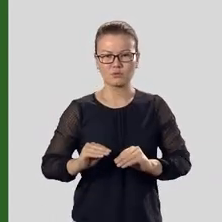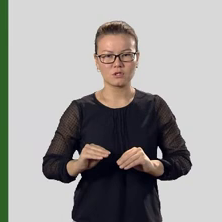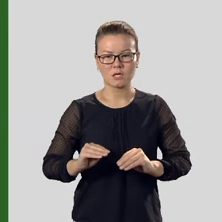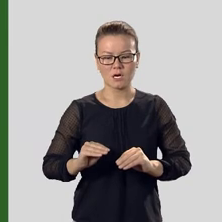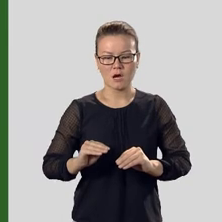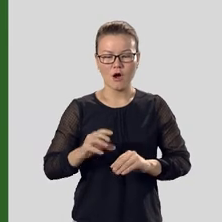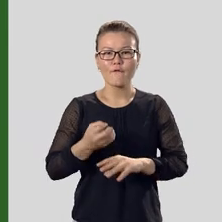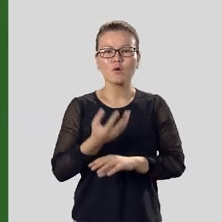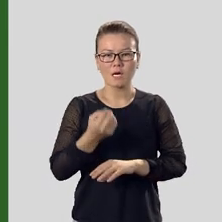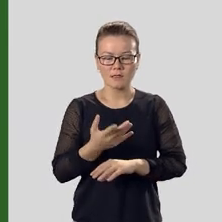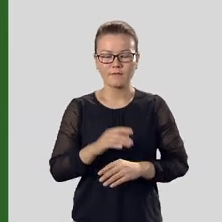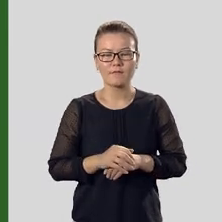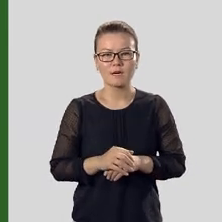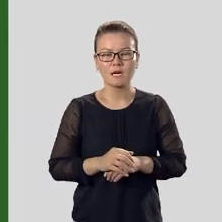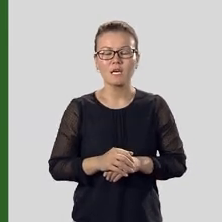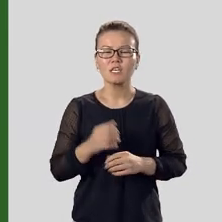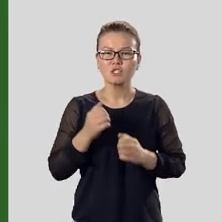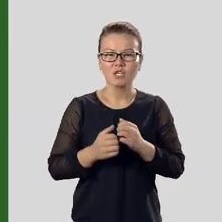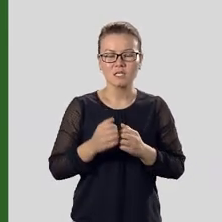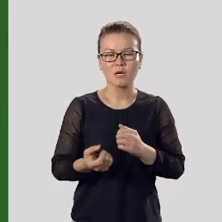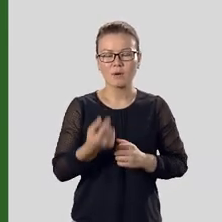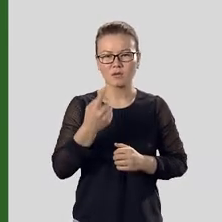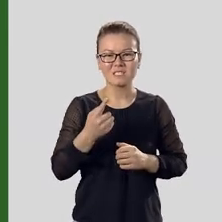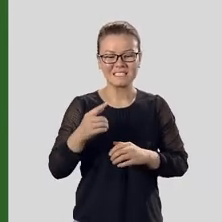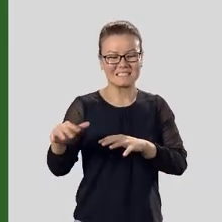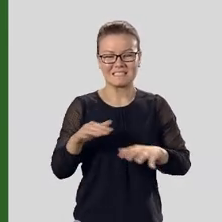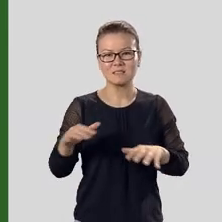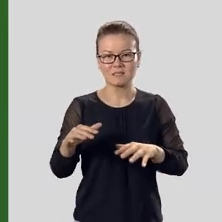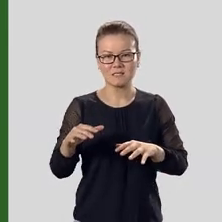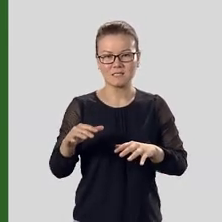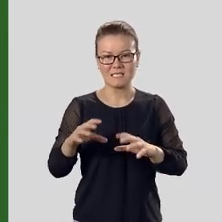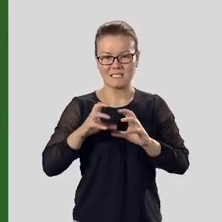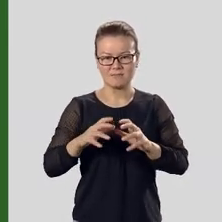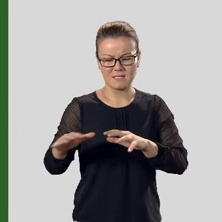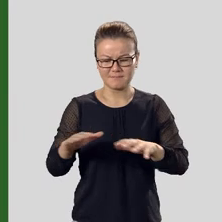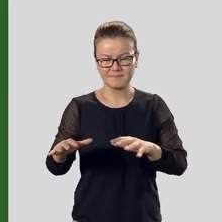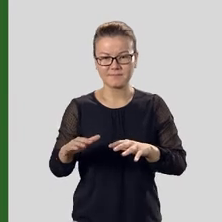И, конечно, происходят частые и сильные землетрясения.